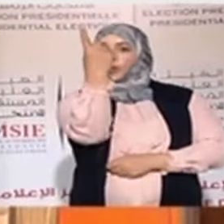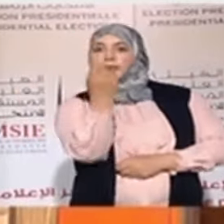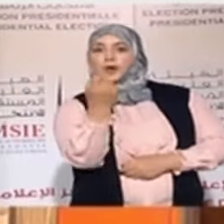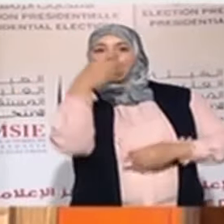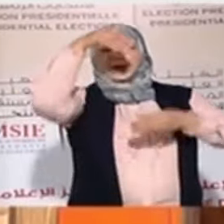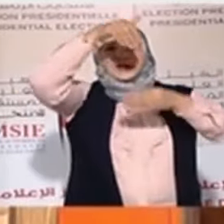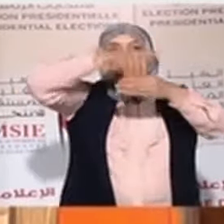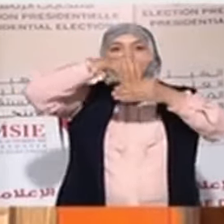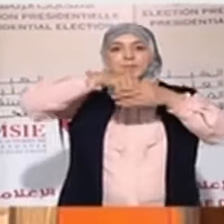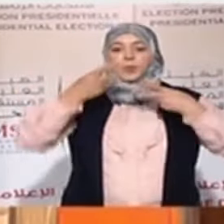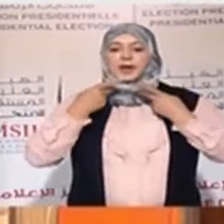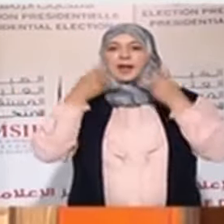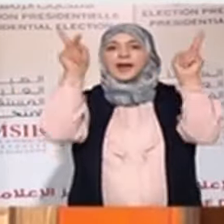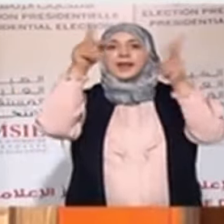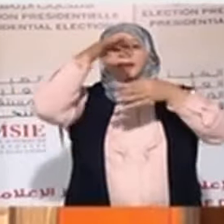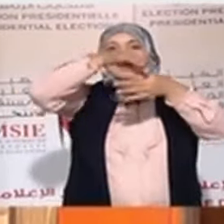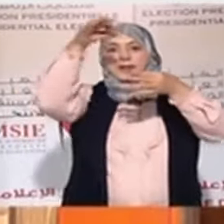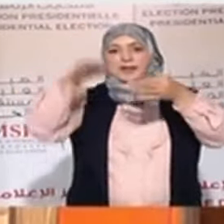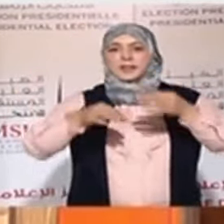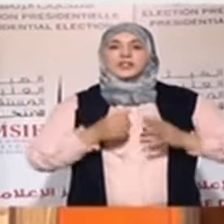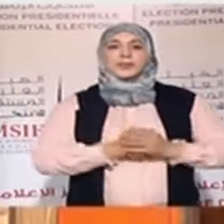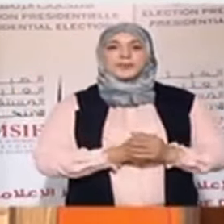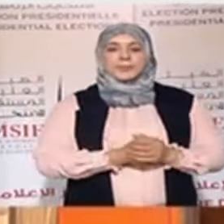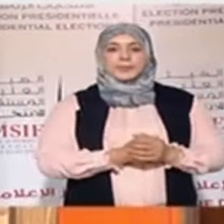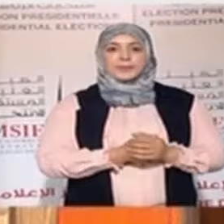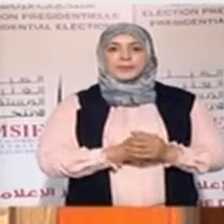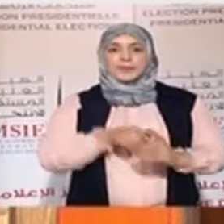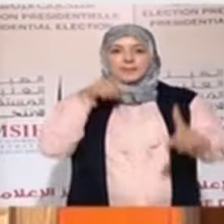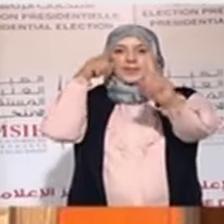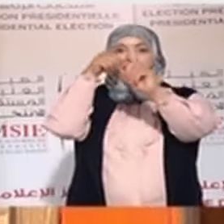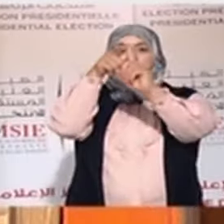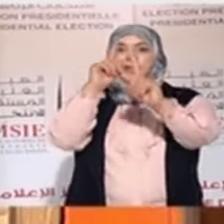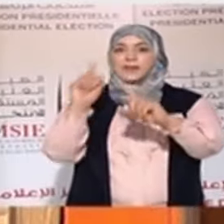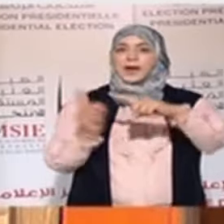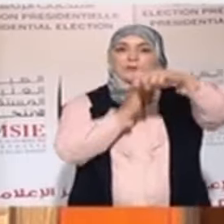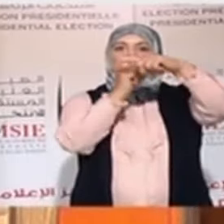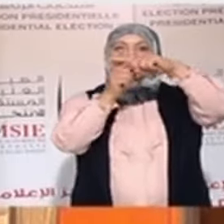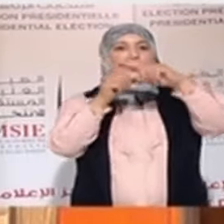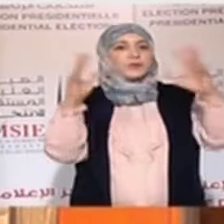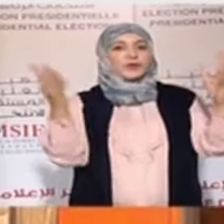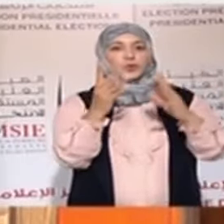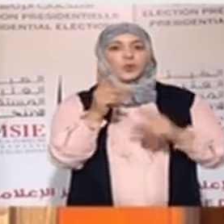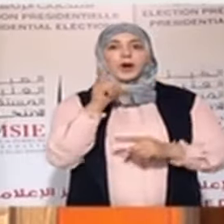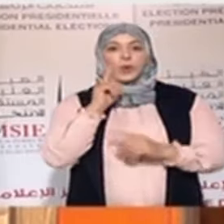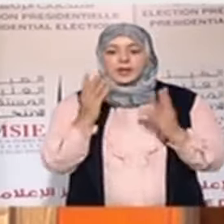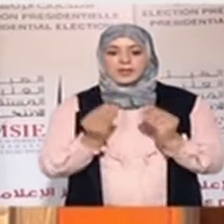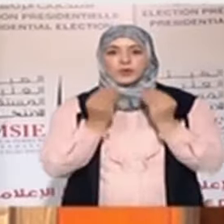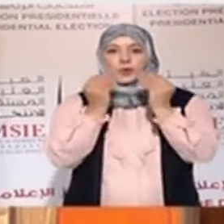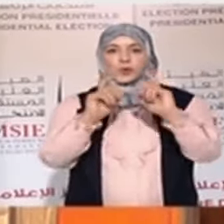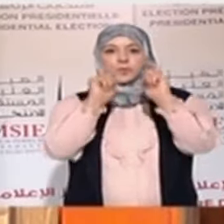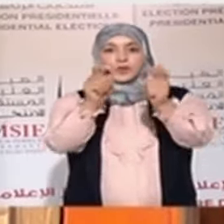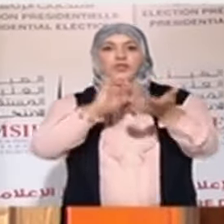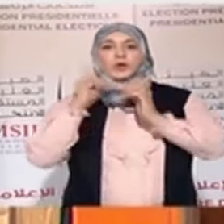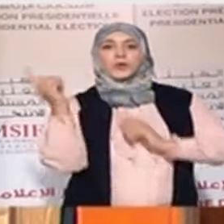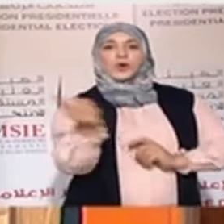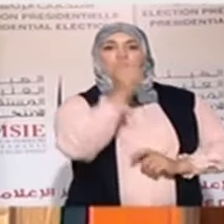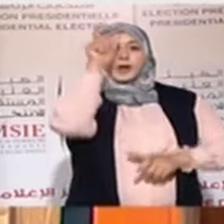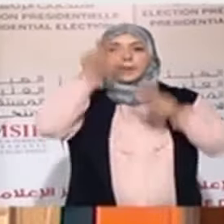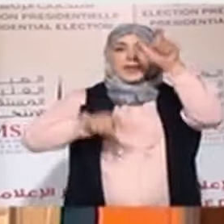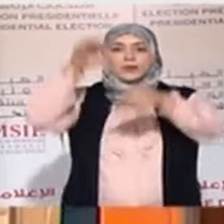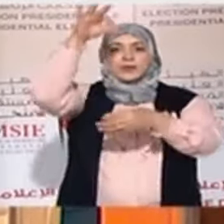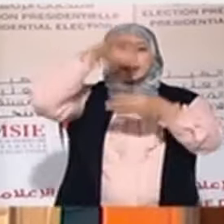الاقتراع والإعلان عن النتائج. هدفها الأسمى في ذلك هو إتاحة الفرصة لكافة